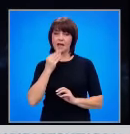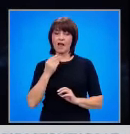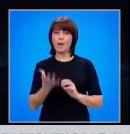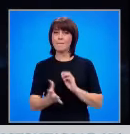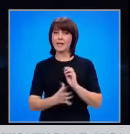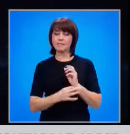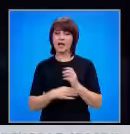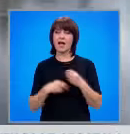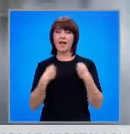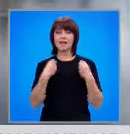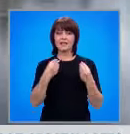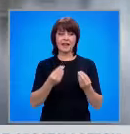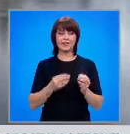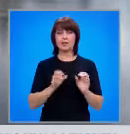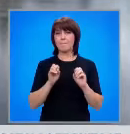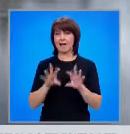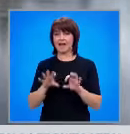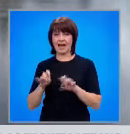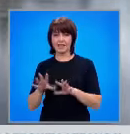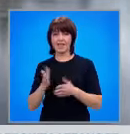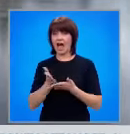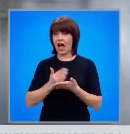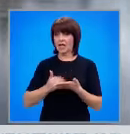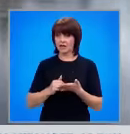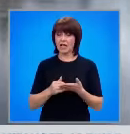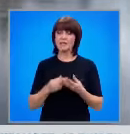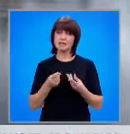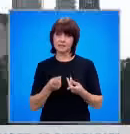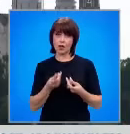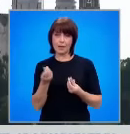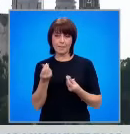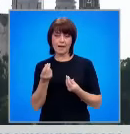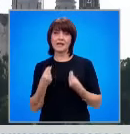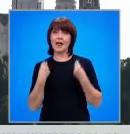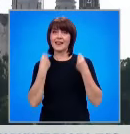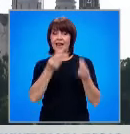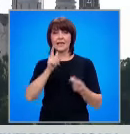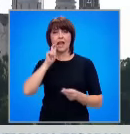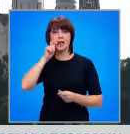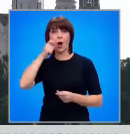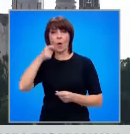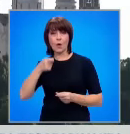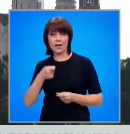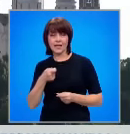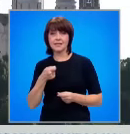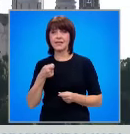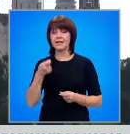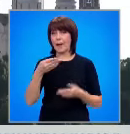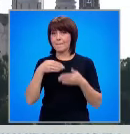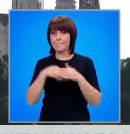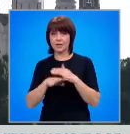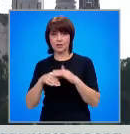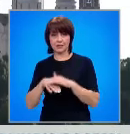където даваше представление, а част от приходите дари на украински бежанци. В момента той е в чужбина. Самата Пугачова се завърна в